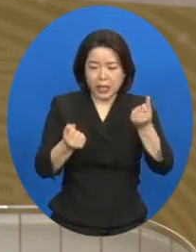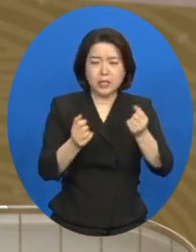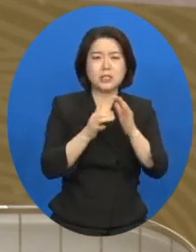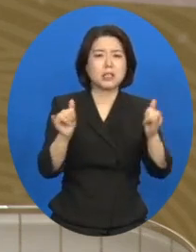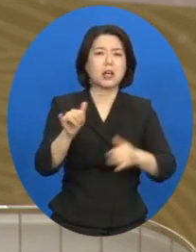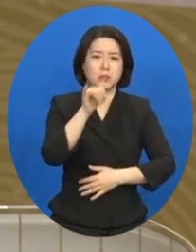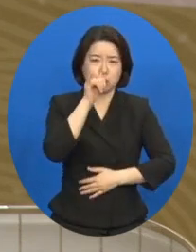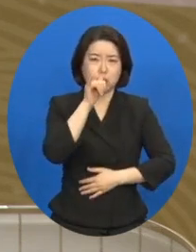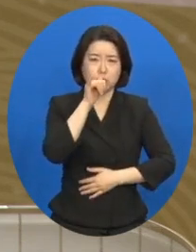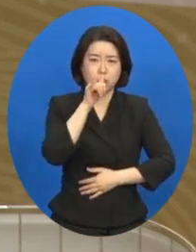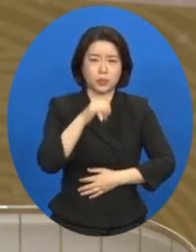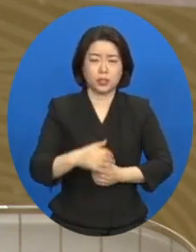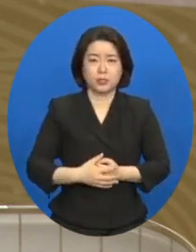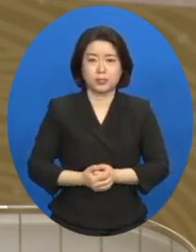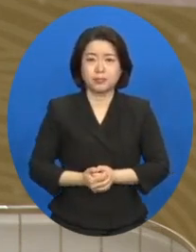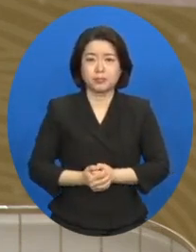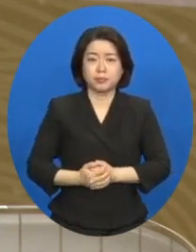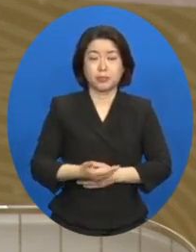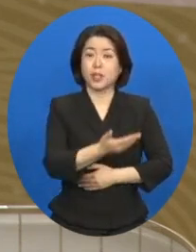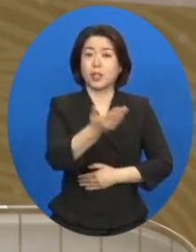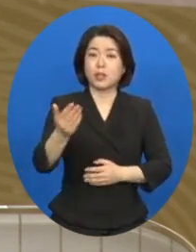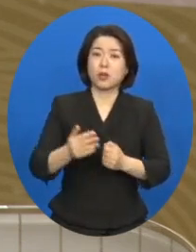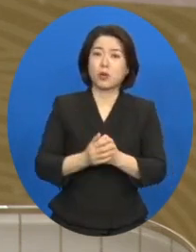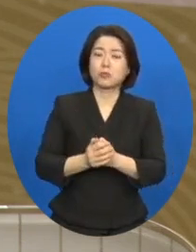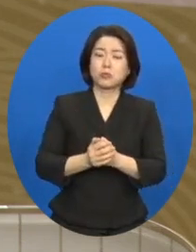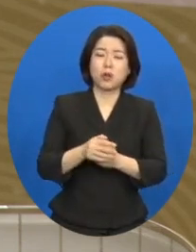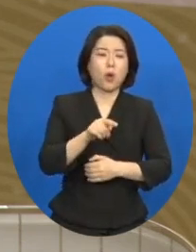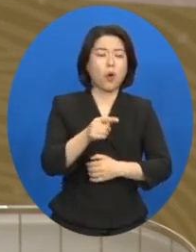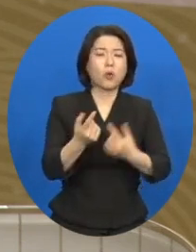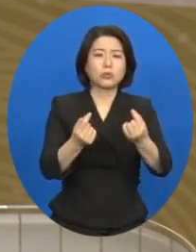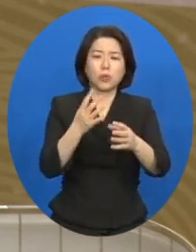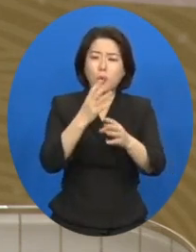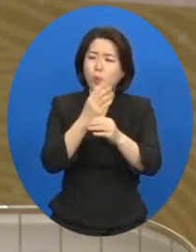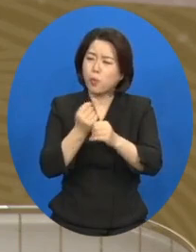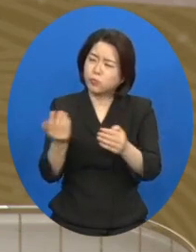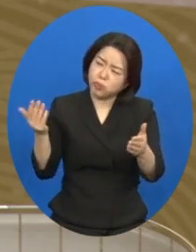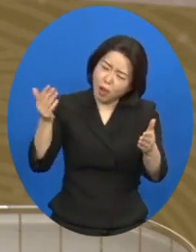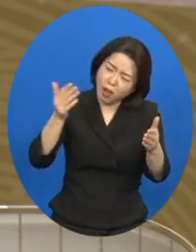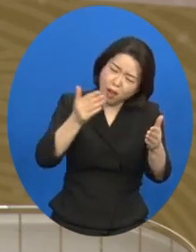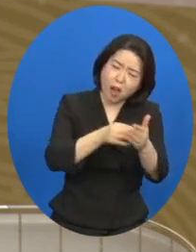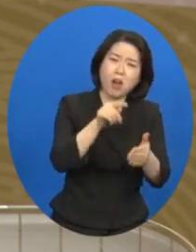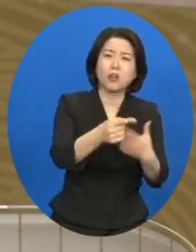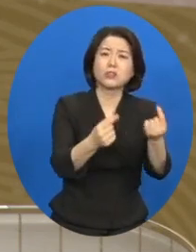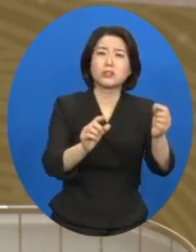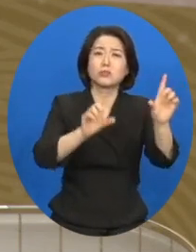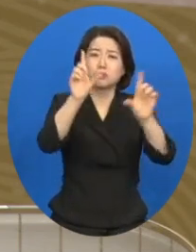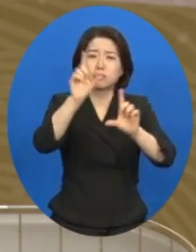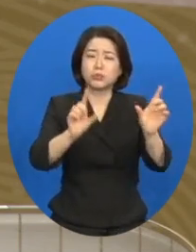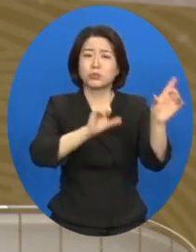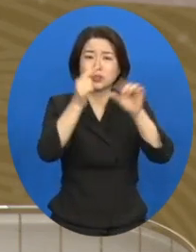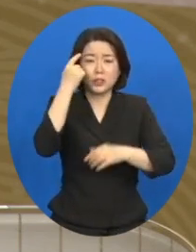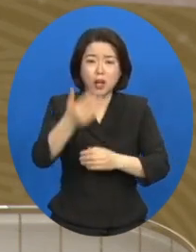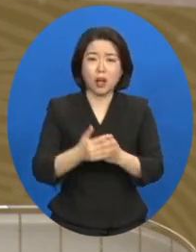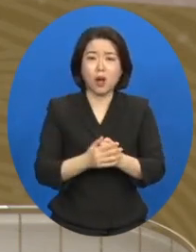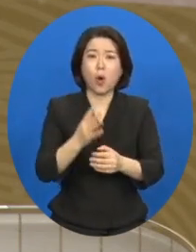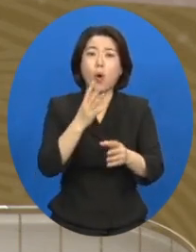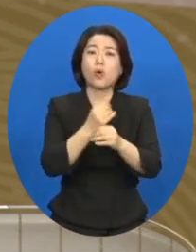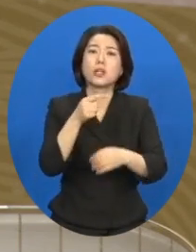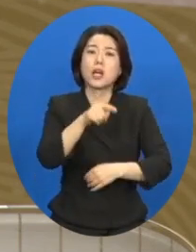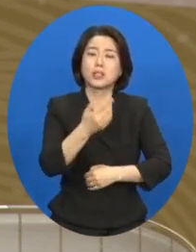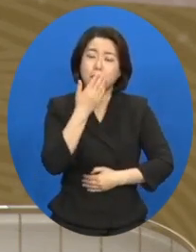산다니까요. 근데 여러분, 그거 언제까지 그러고 살 거예요? 언제까지 그럴 수 있다고